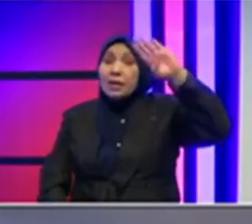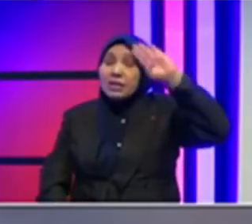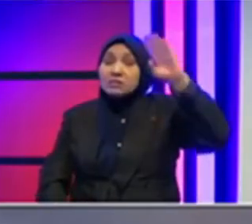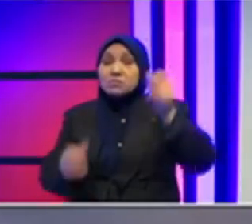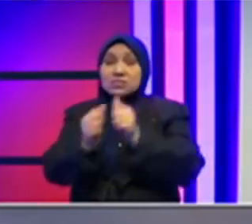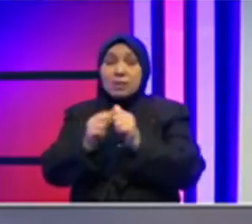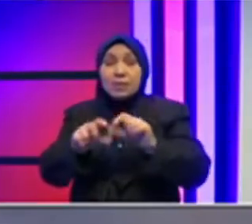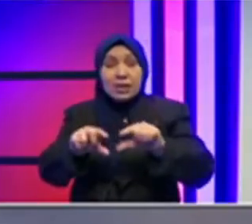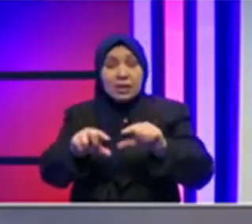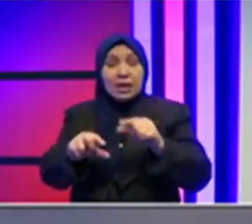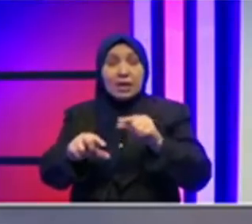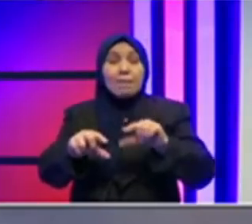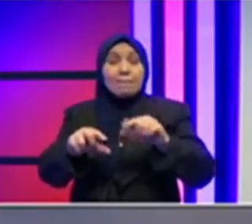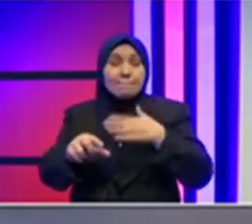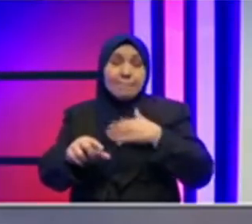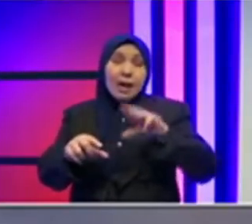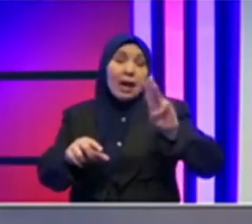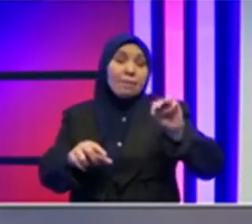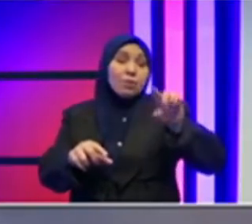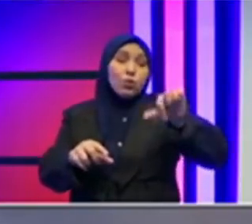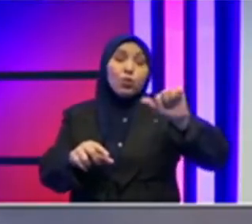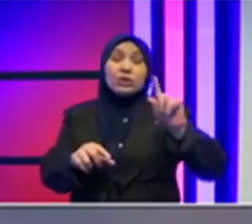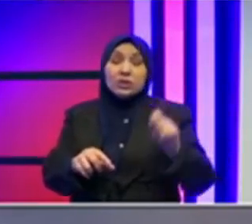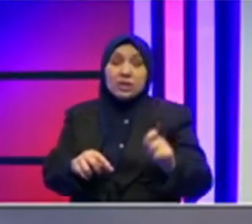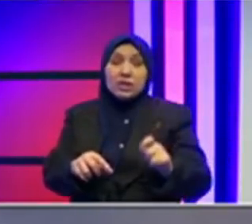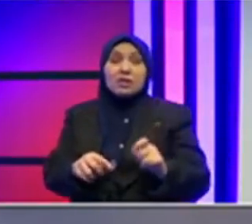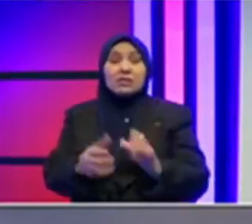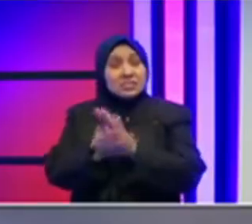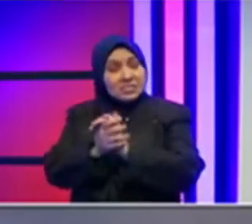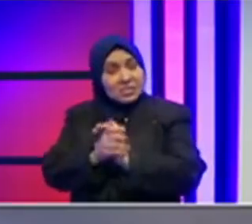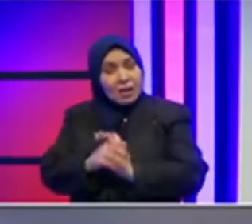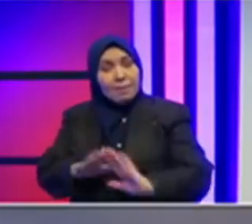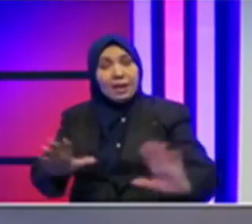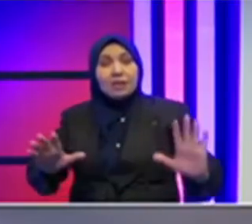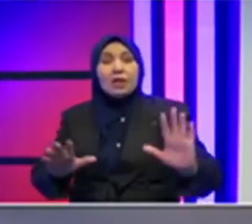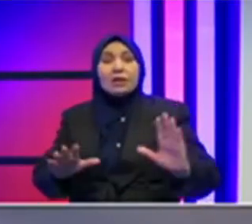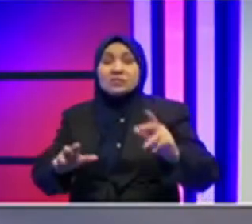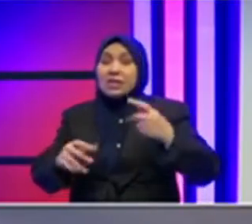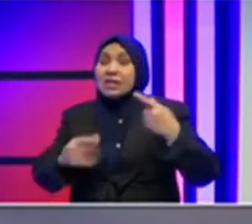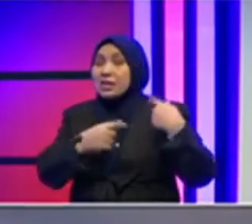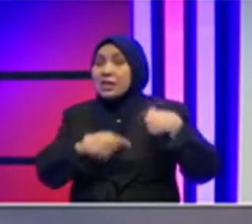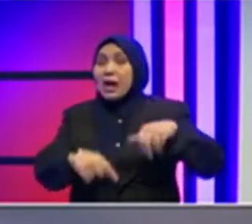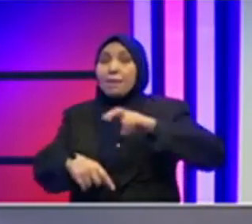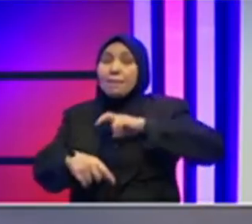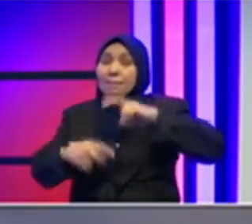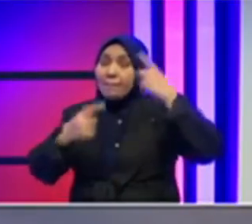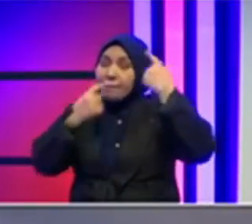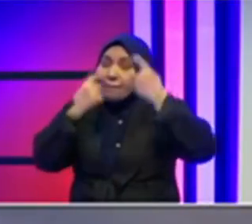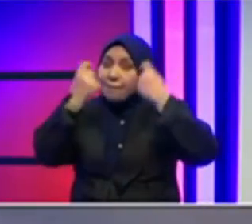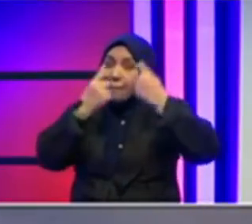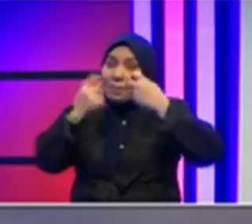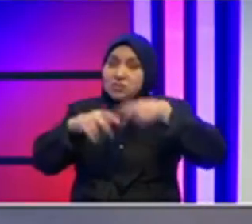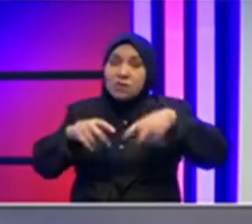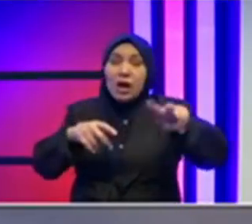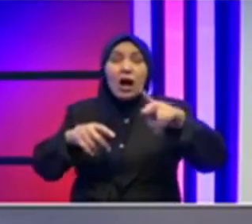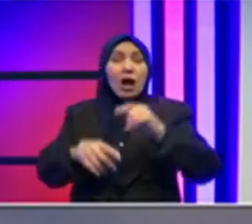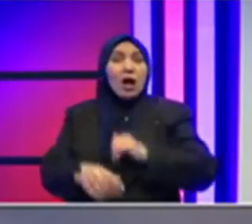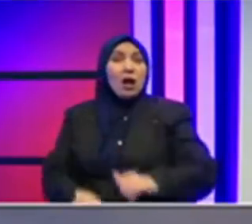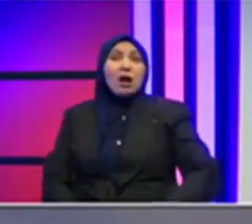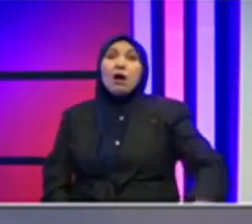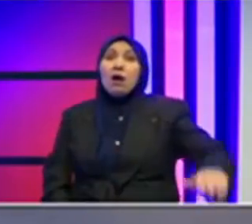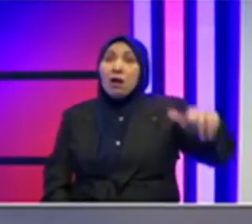dengan Al-Quran berpegang pada tali Allah Subhanahu. Semoga selamat semua yang sedang bermusafir. Amin ya rabbal alamin. أعوذ بالله من